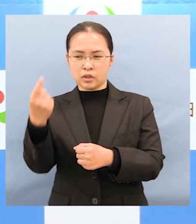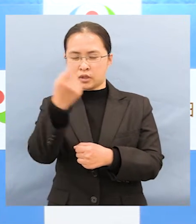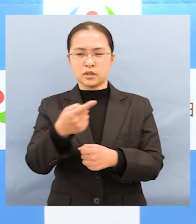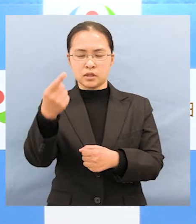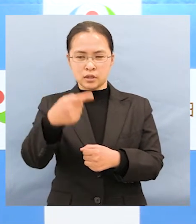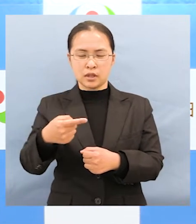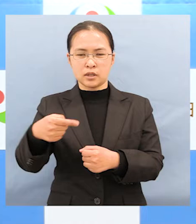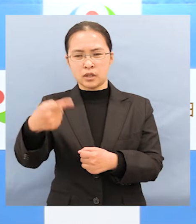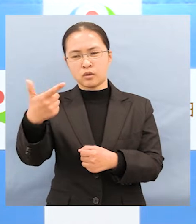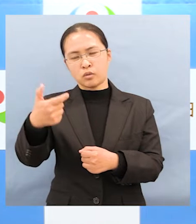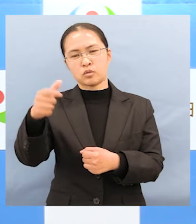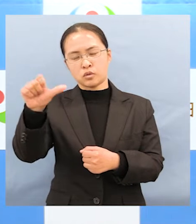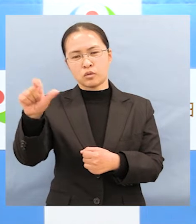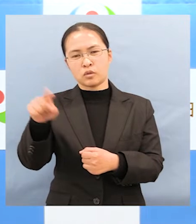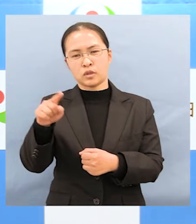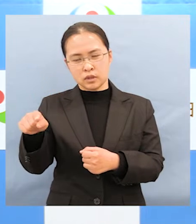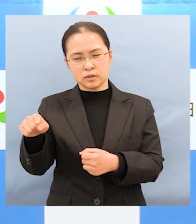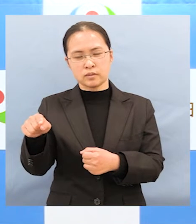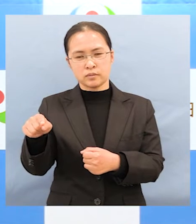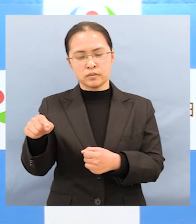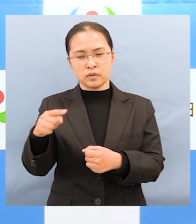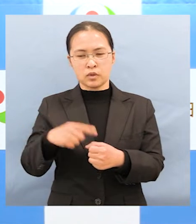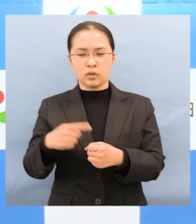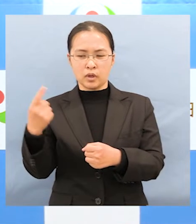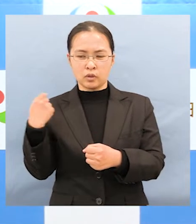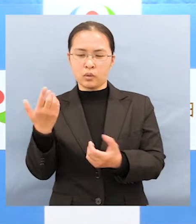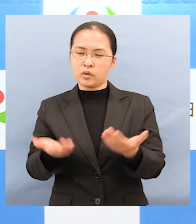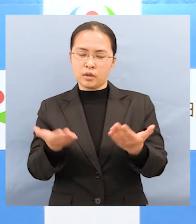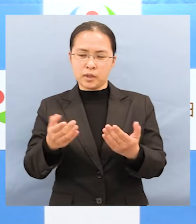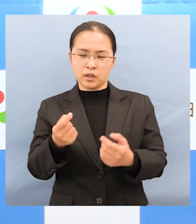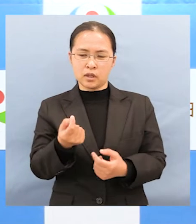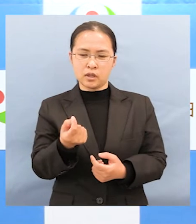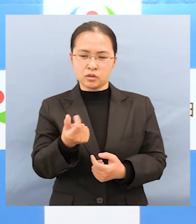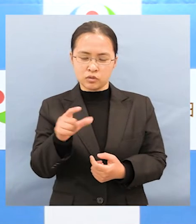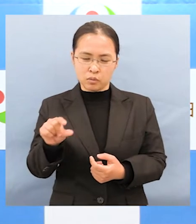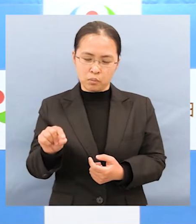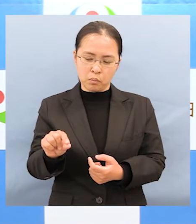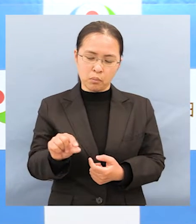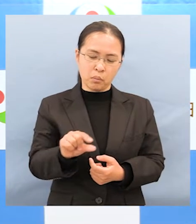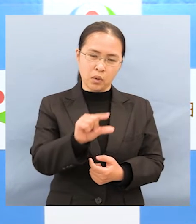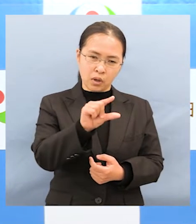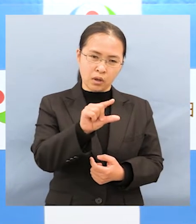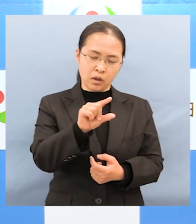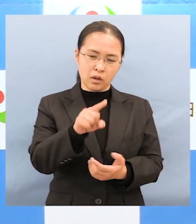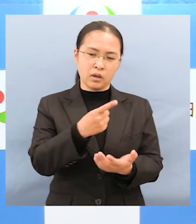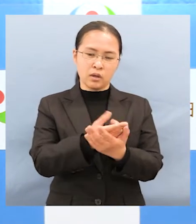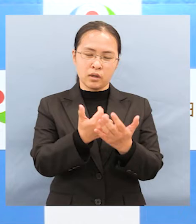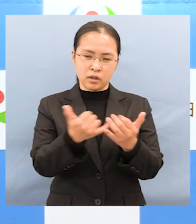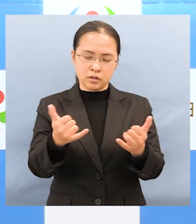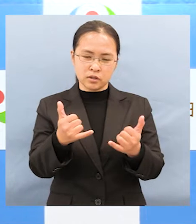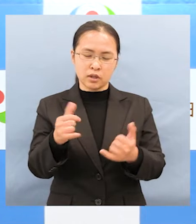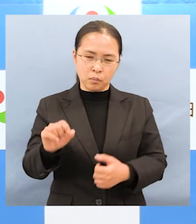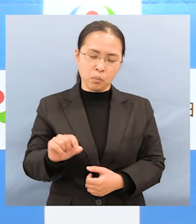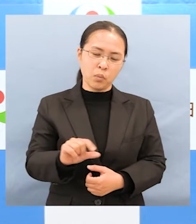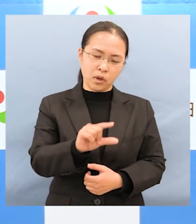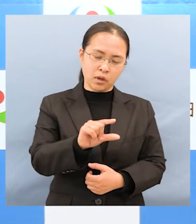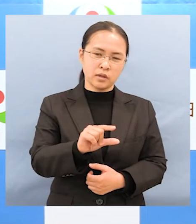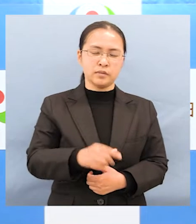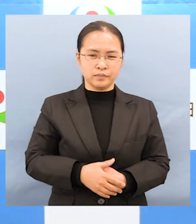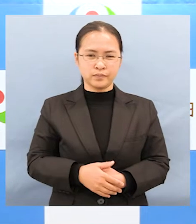が1165人ですね、昨年から比べると少し投票していただいた方が増えたなというふうに思うわけ